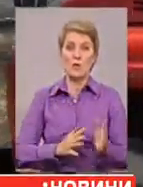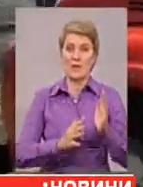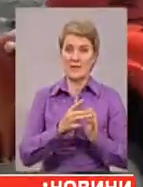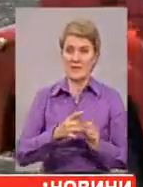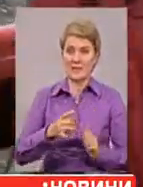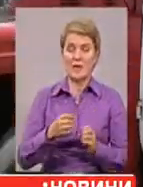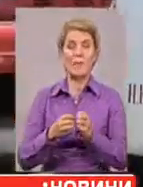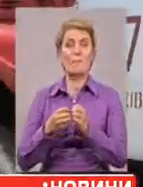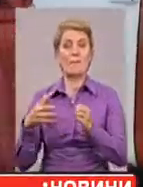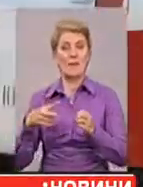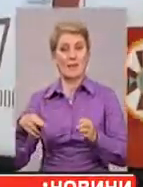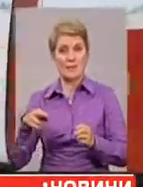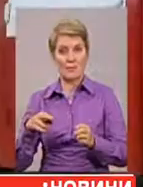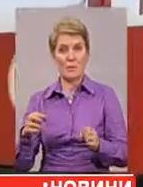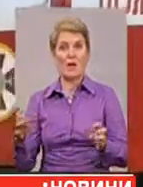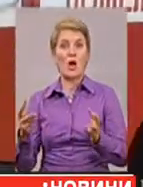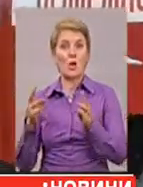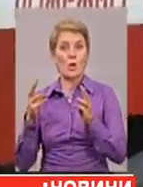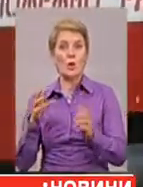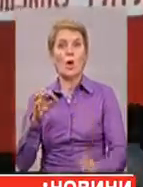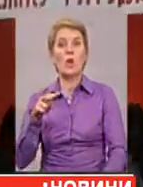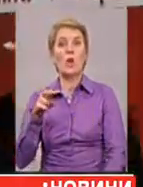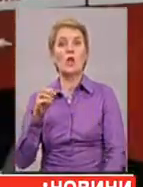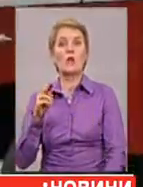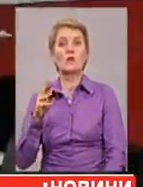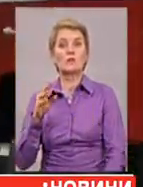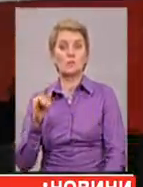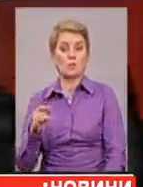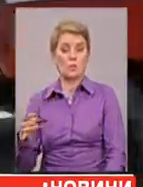районі, а 15 липня ліс горів в Олешківському районі.